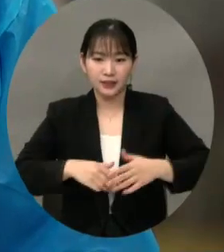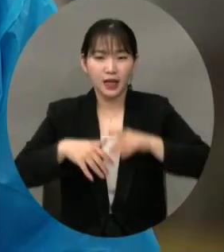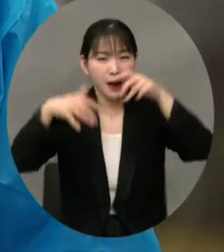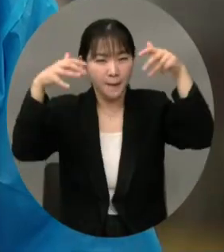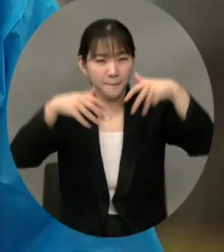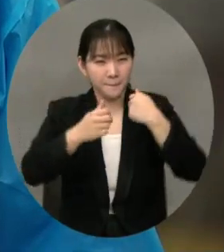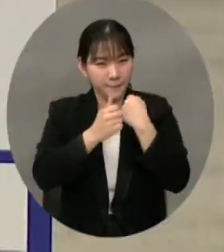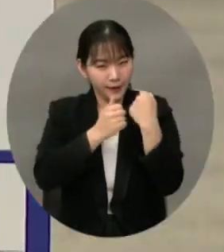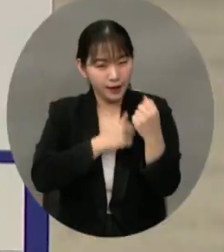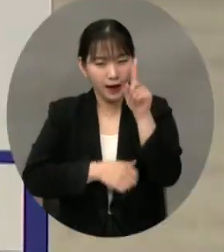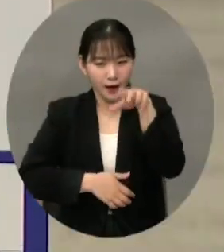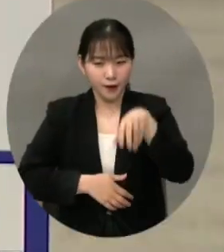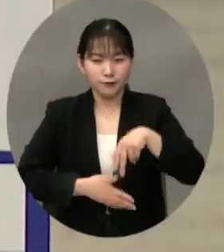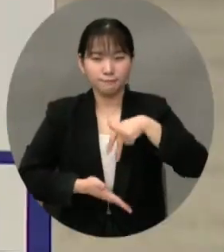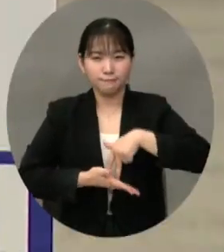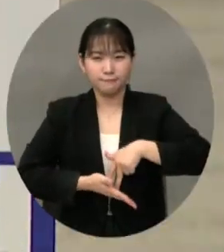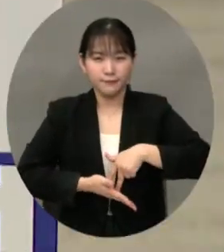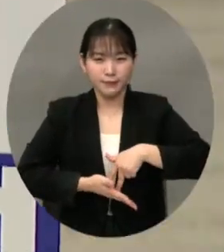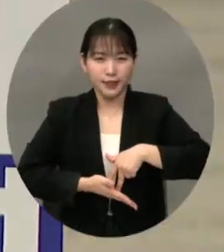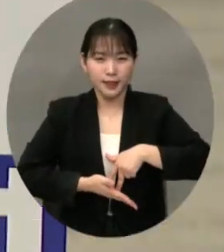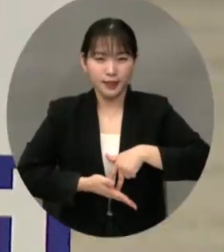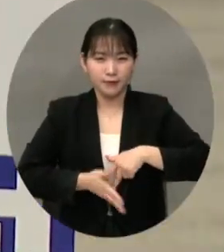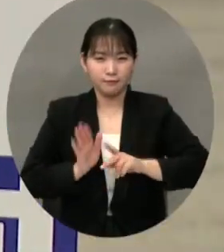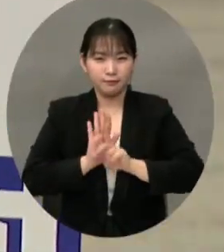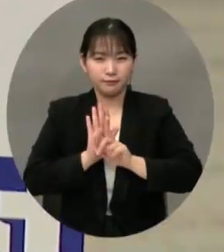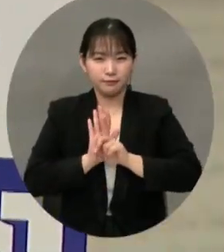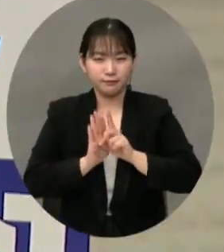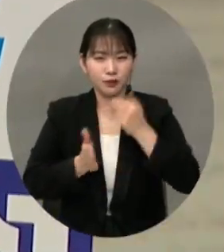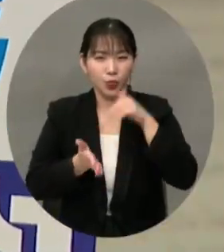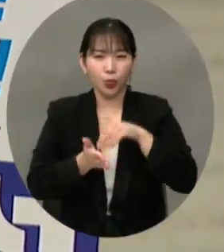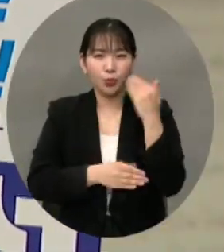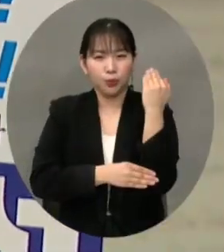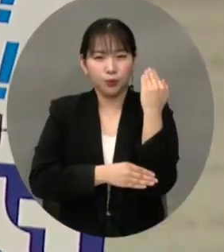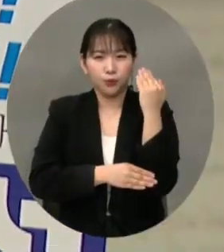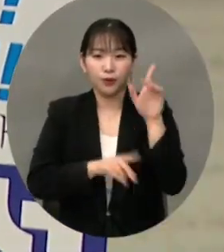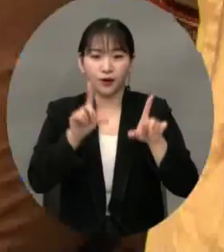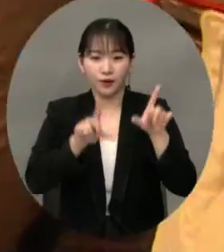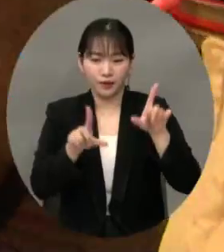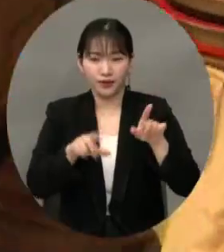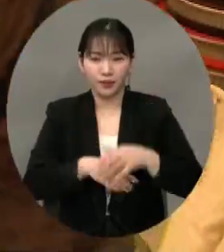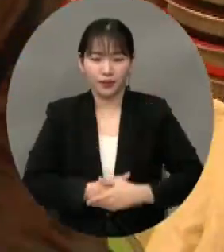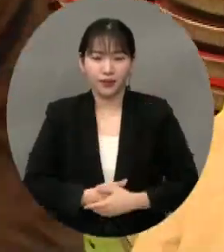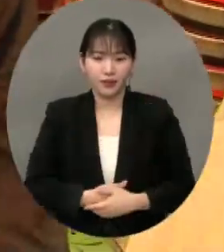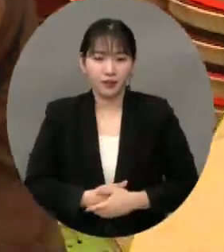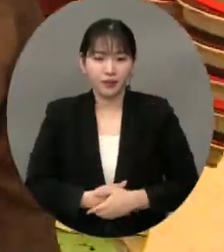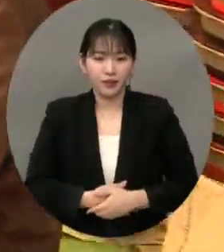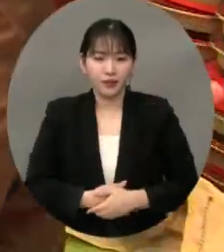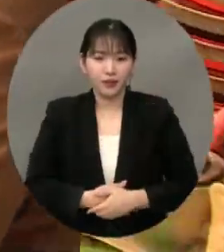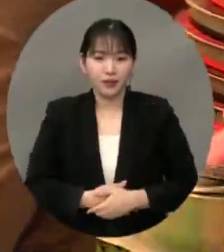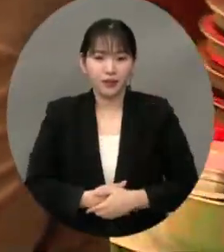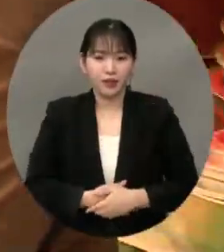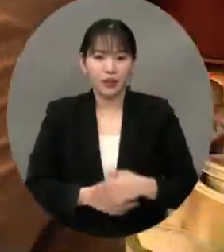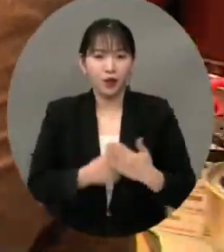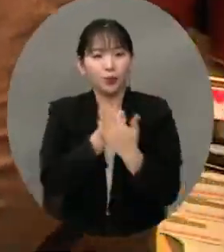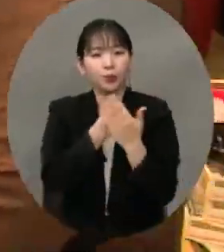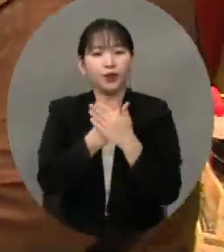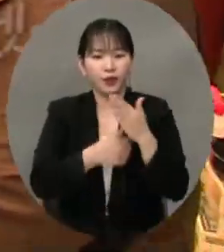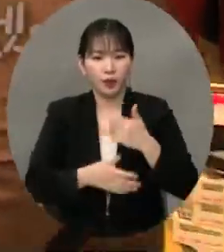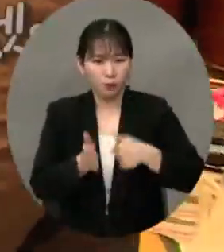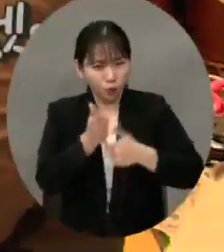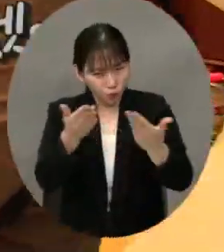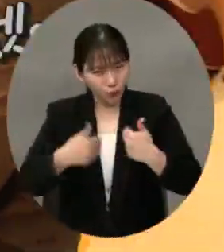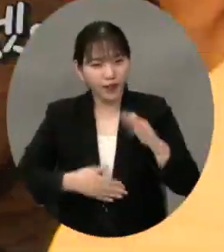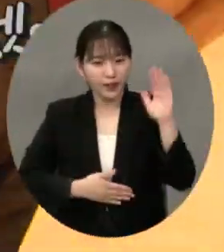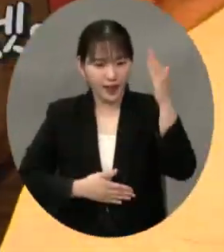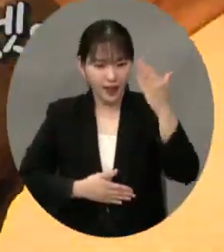비가 와도 제자리에서 묵묵히 자리를 지키는 망부석형. 예, 좀 밀어줘야 돼. 네. 좀 표를 줘야